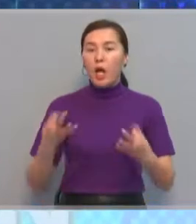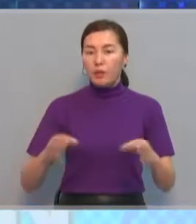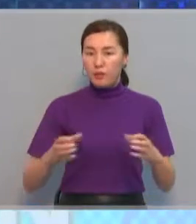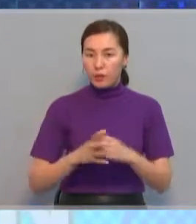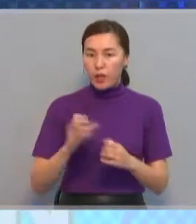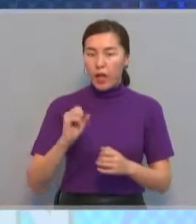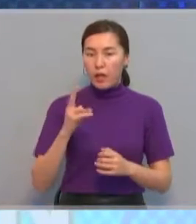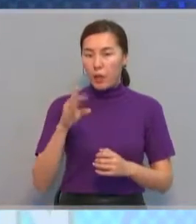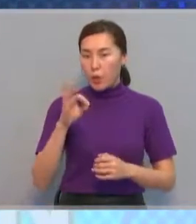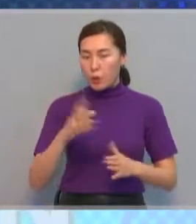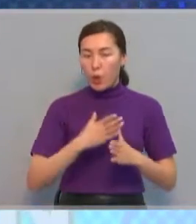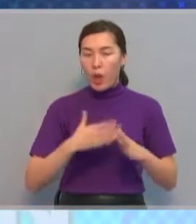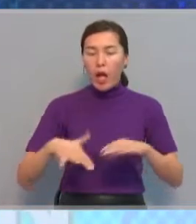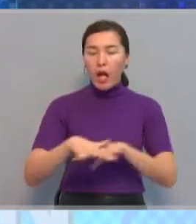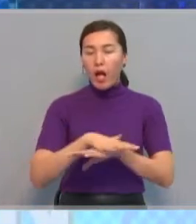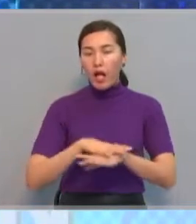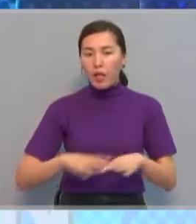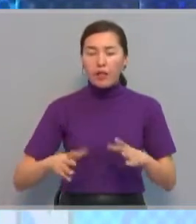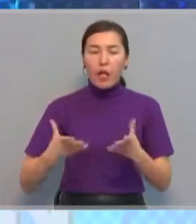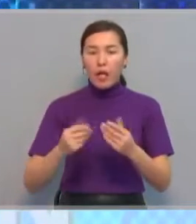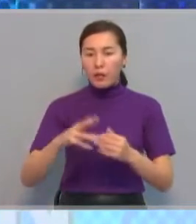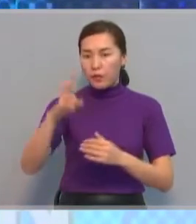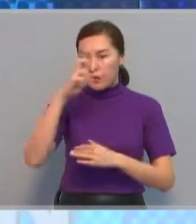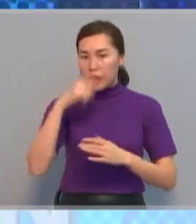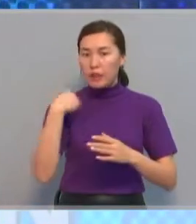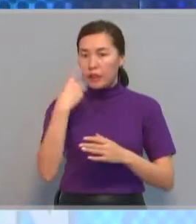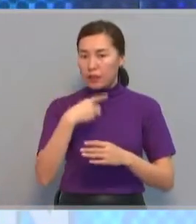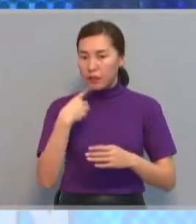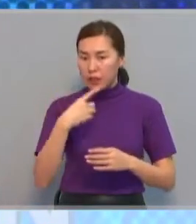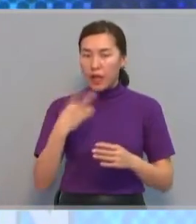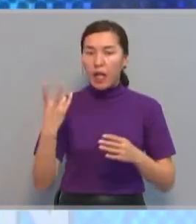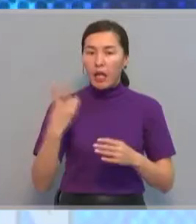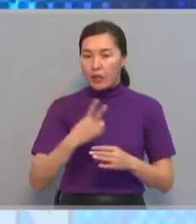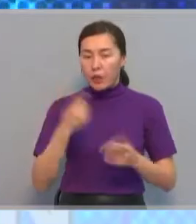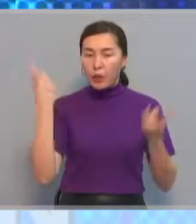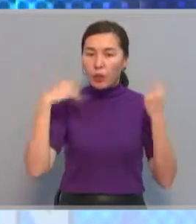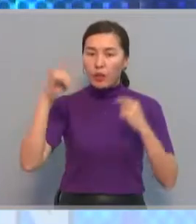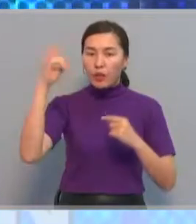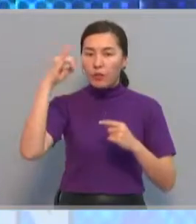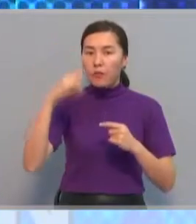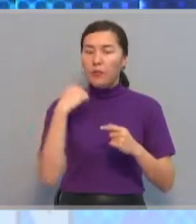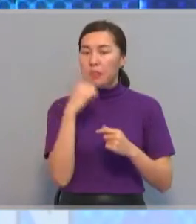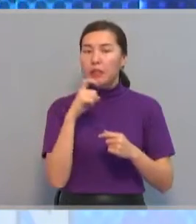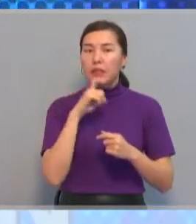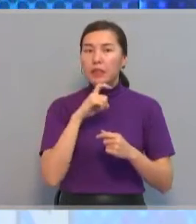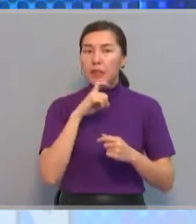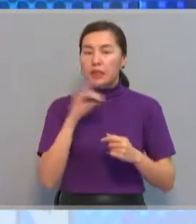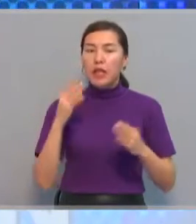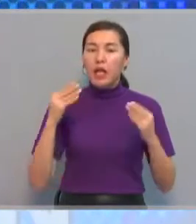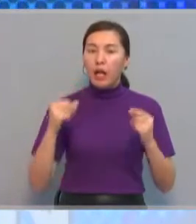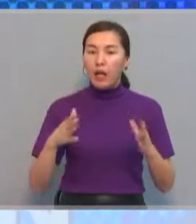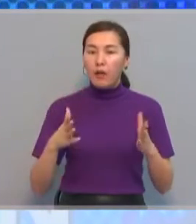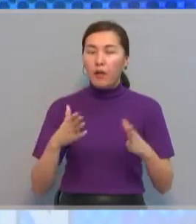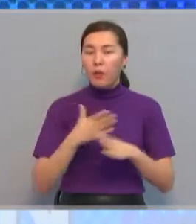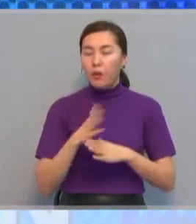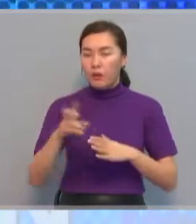Демократическая партия «Ак Жол» поддерживает расширение сферы применения государственного языка. Необходимо внедрить казахский язык в экономику и финансовую